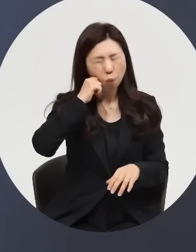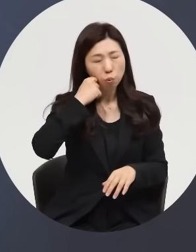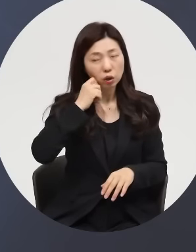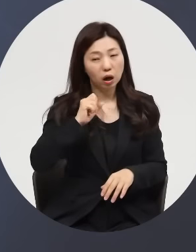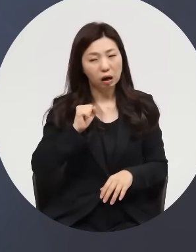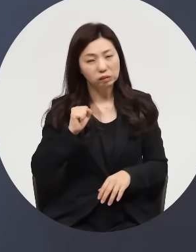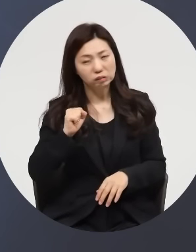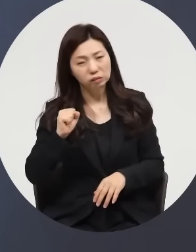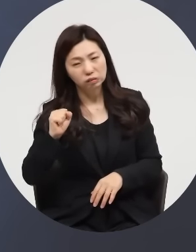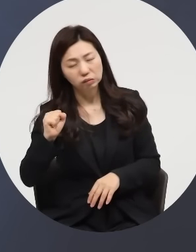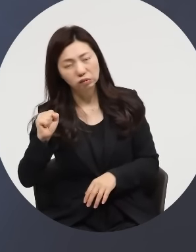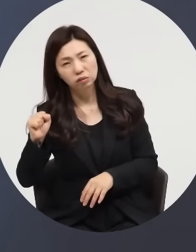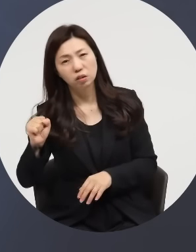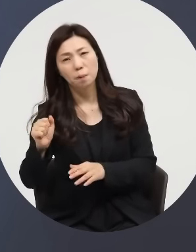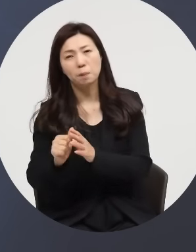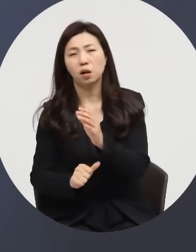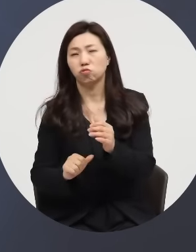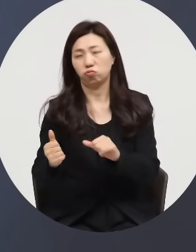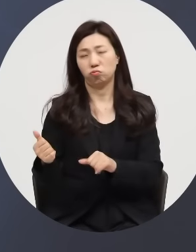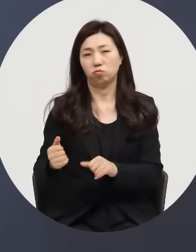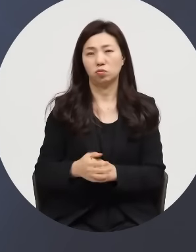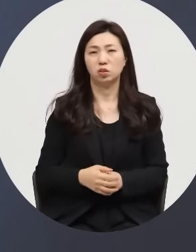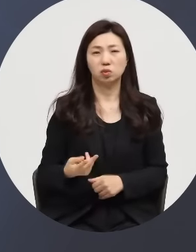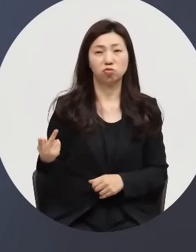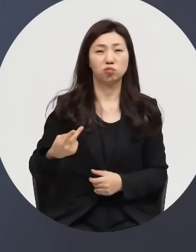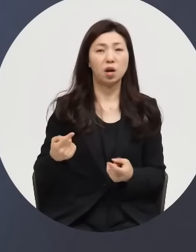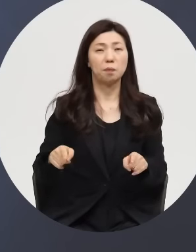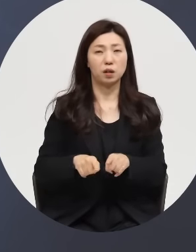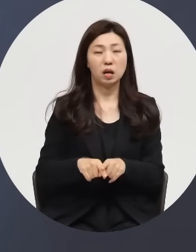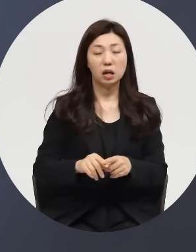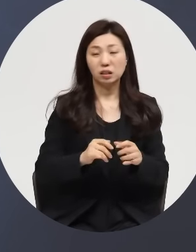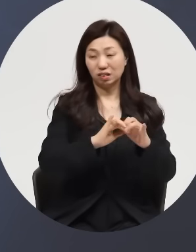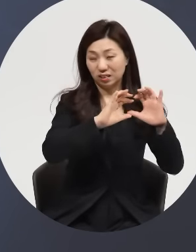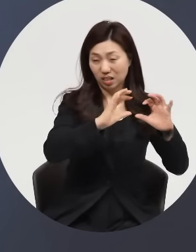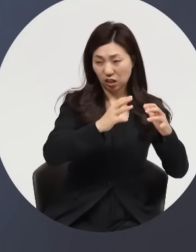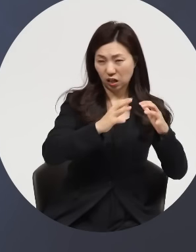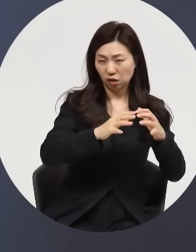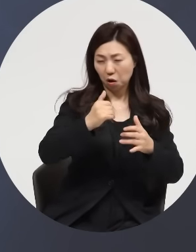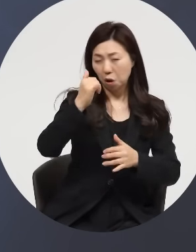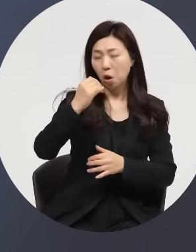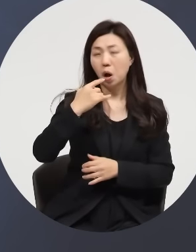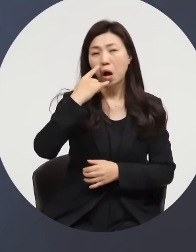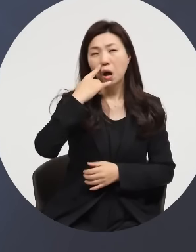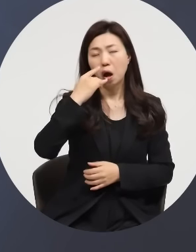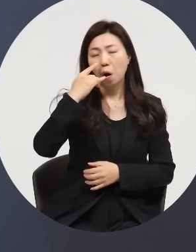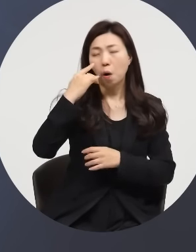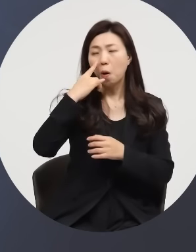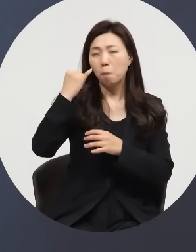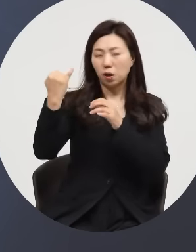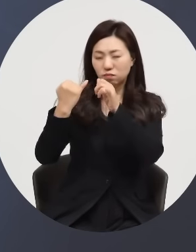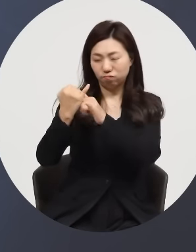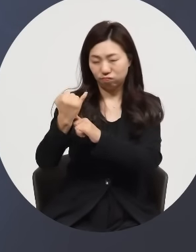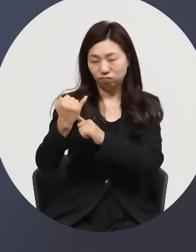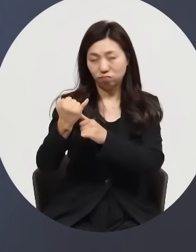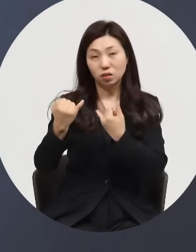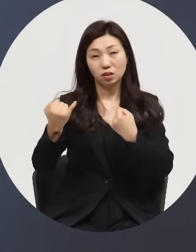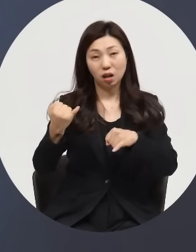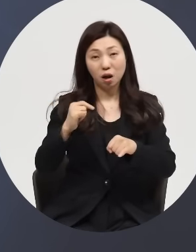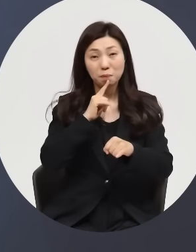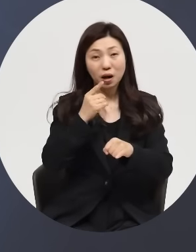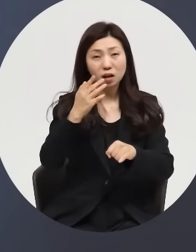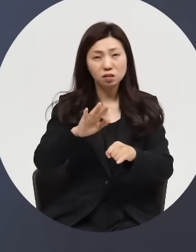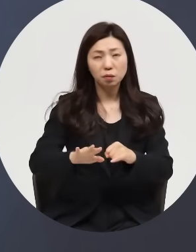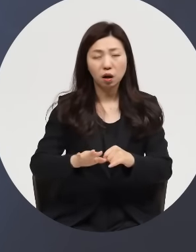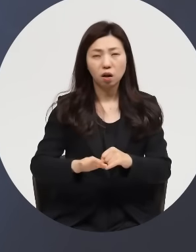죽는다. 세상에서 을이 있다, 효녀다 하는 소리는 들을지 몰라도 자기 인생은 불행으로